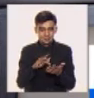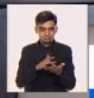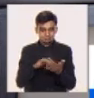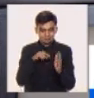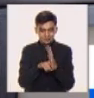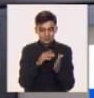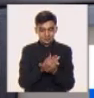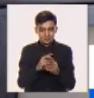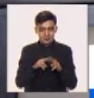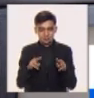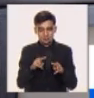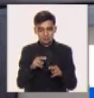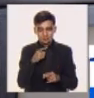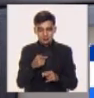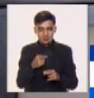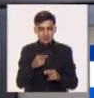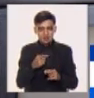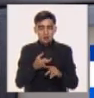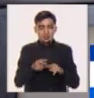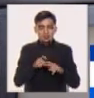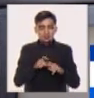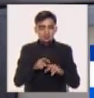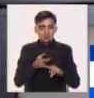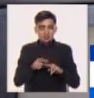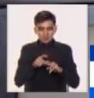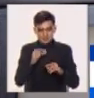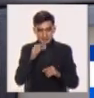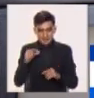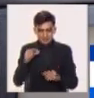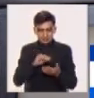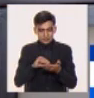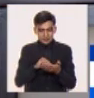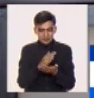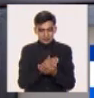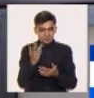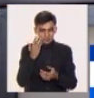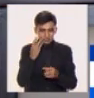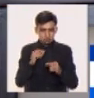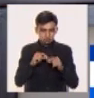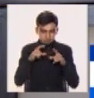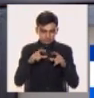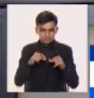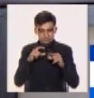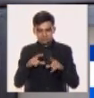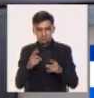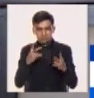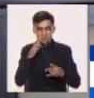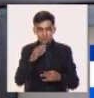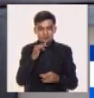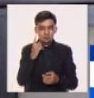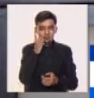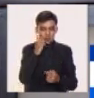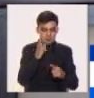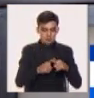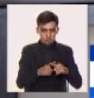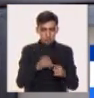выглядит, да, в таком виде, то есть она очень мелкими буквами написана, надо постоянно что-то увеличивать, плюс телефон.